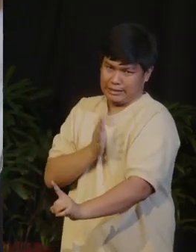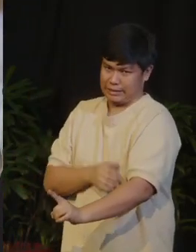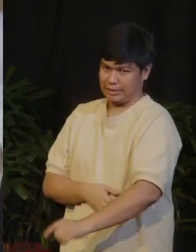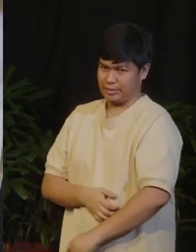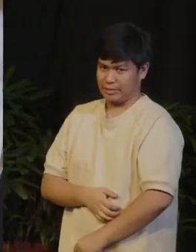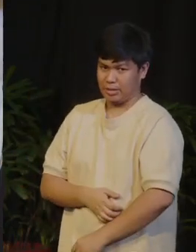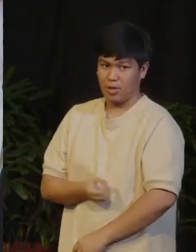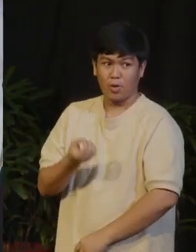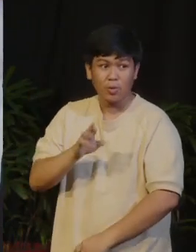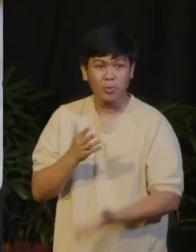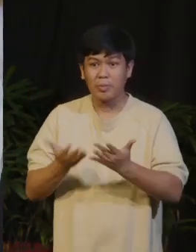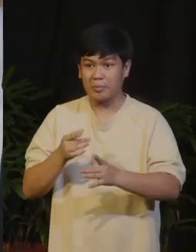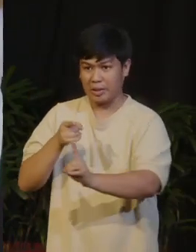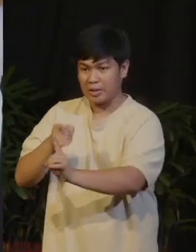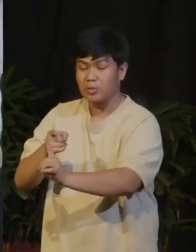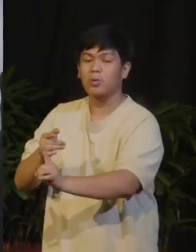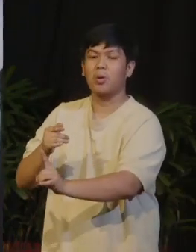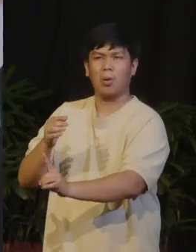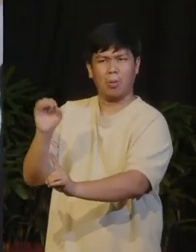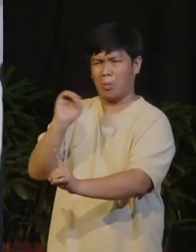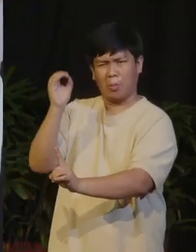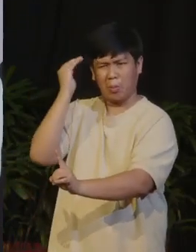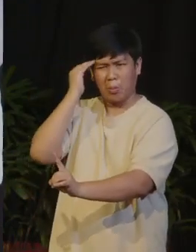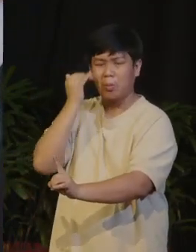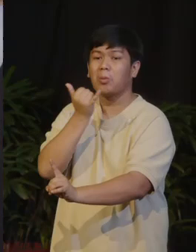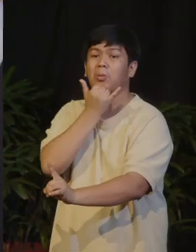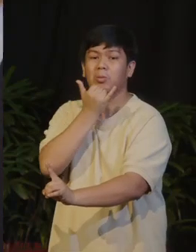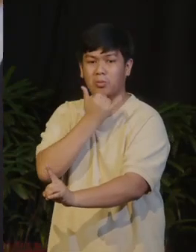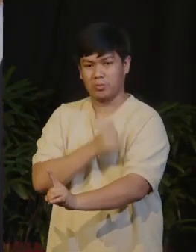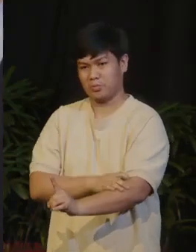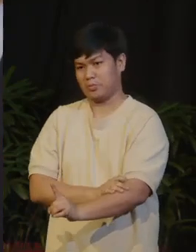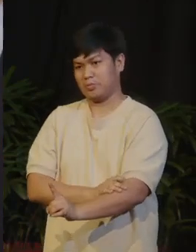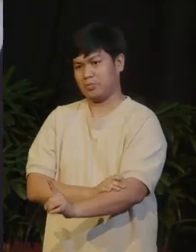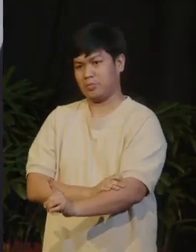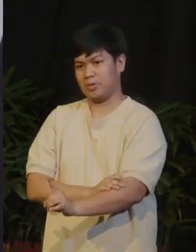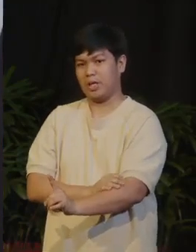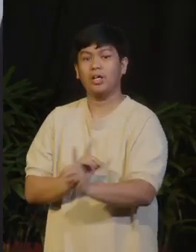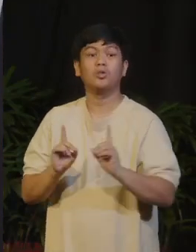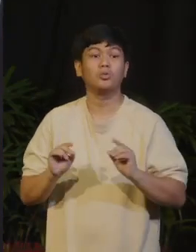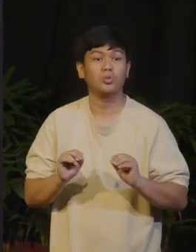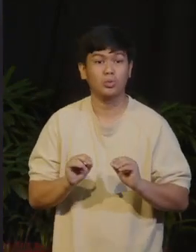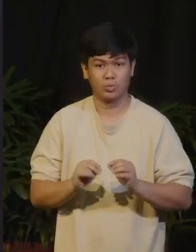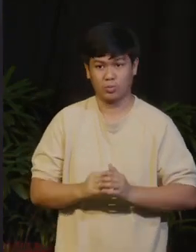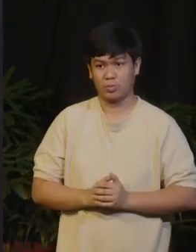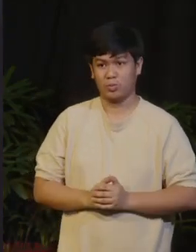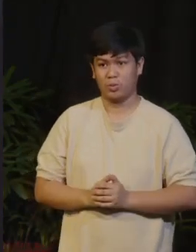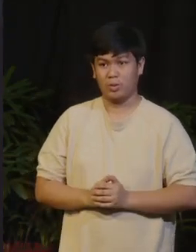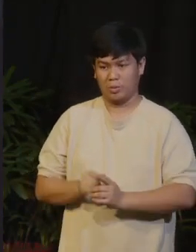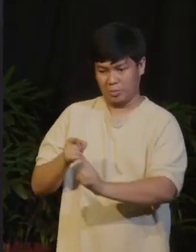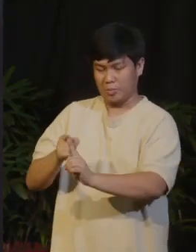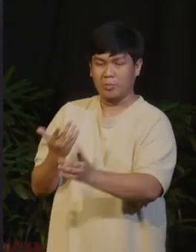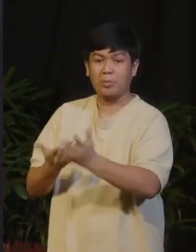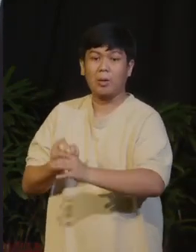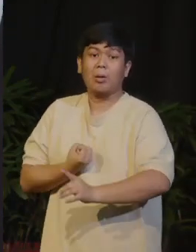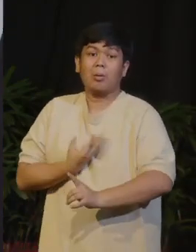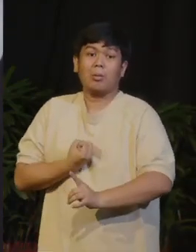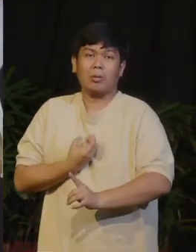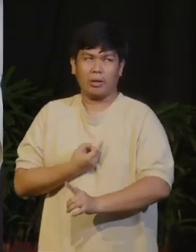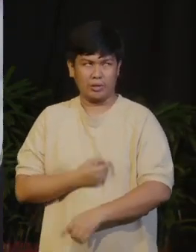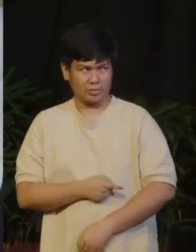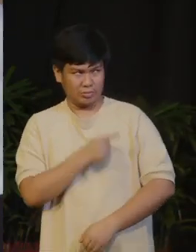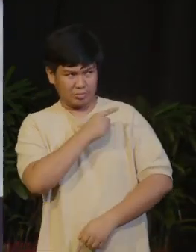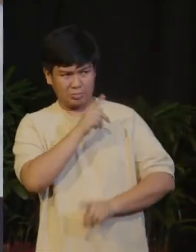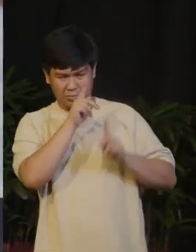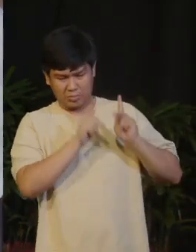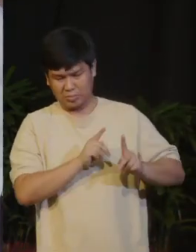tawad. Hindi kaya, dahil alam nila na hindi nyo sila patatawarin. Mga kapatid, ang